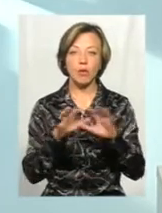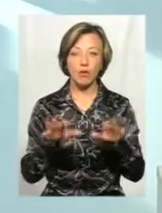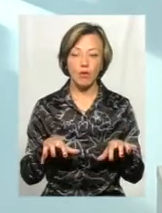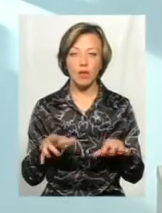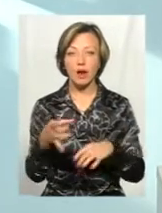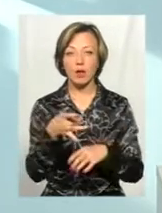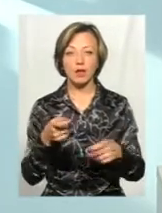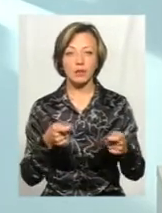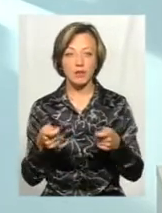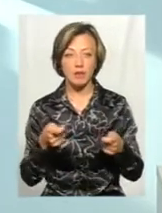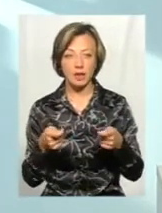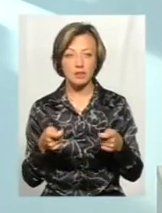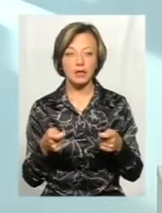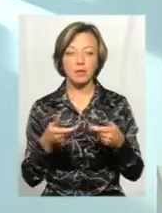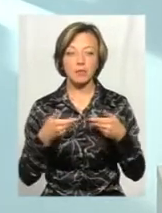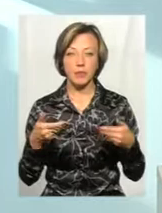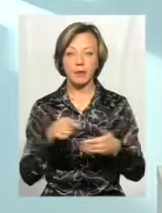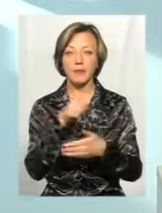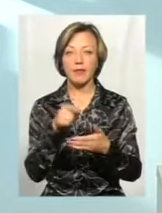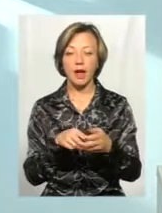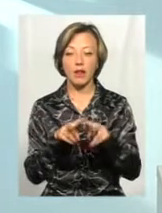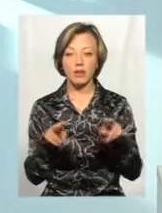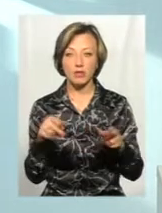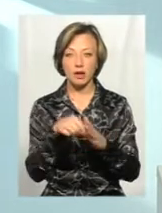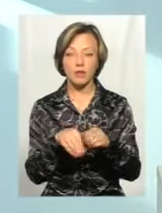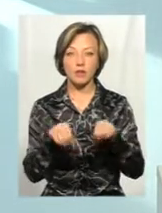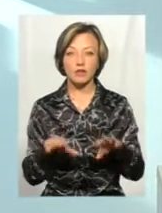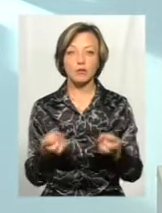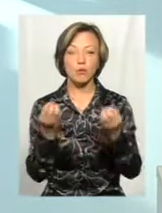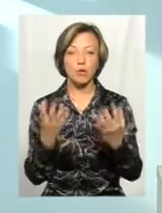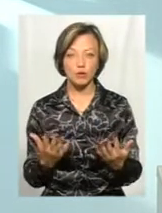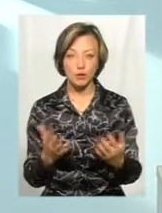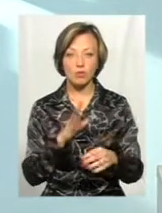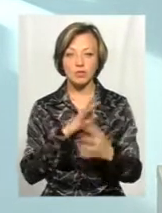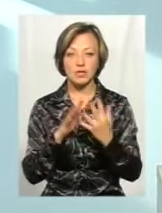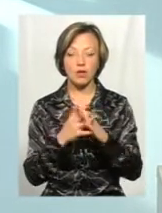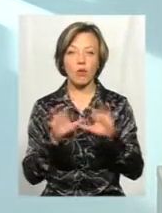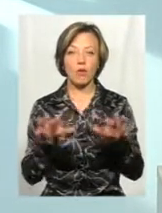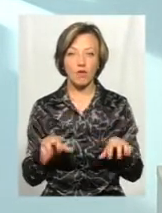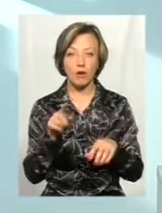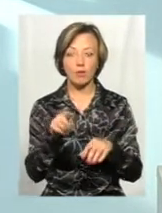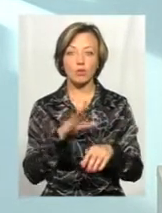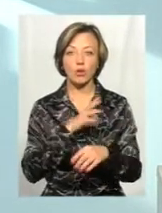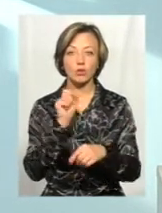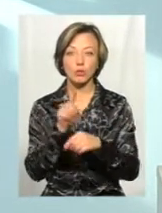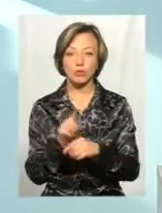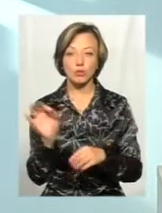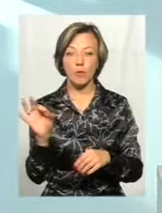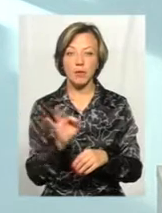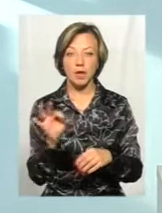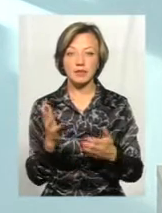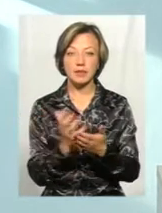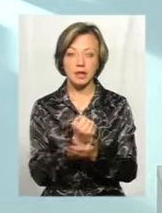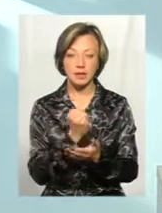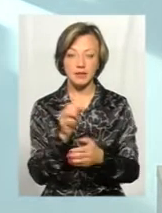голова районної адміністрації, ми питання аналогічного характеру вирішили дуже просто. Був сільський голова, йому було доручено моментально